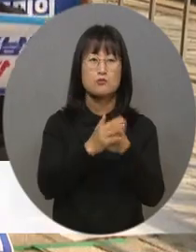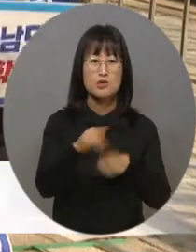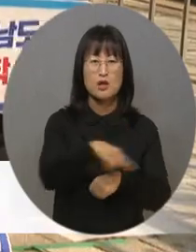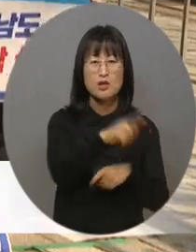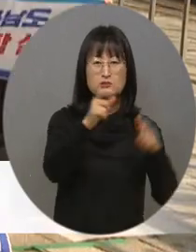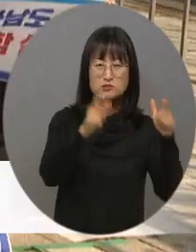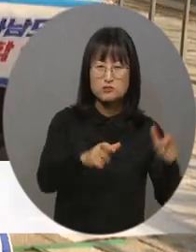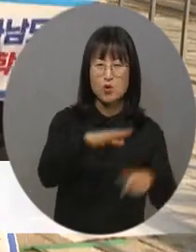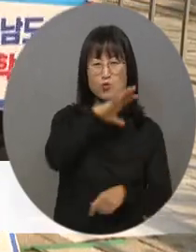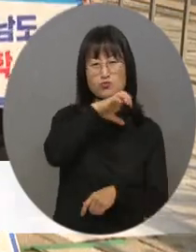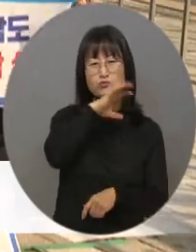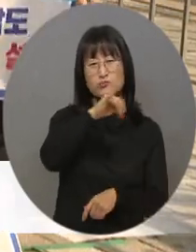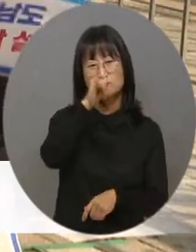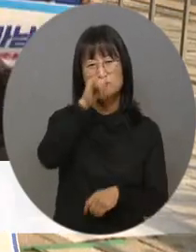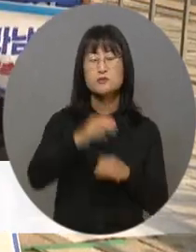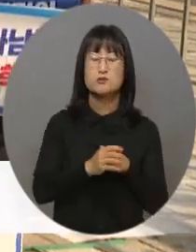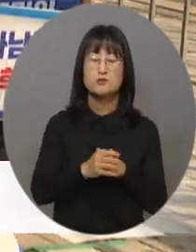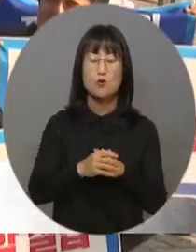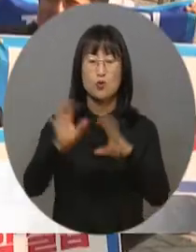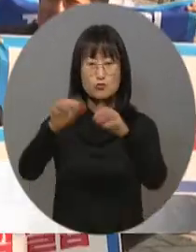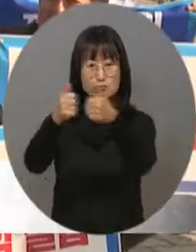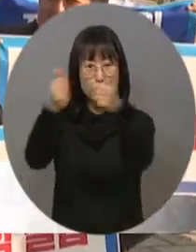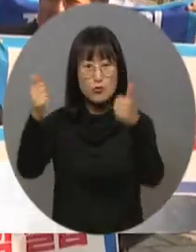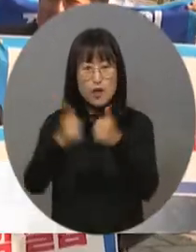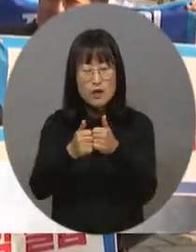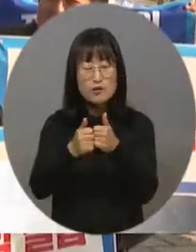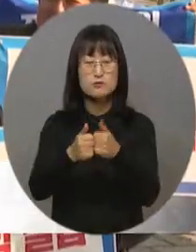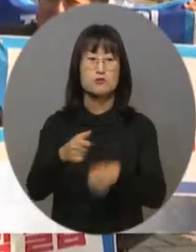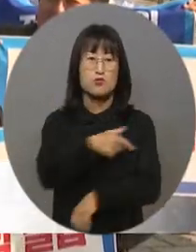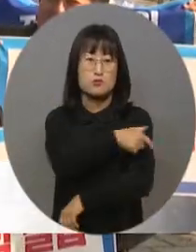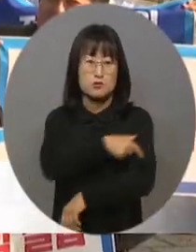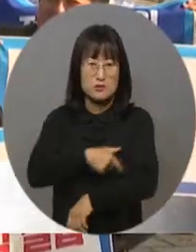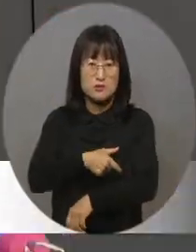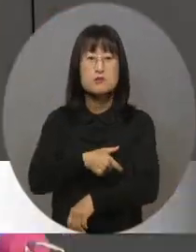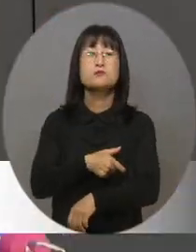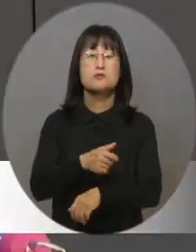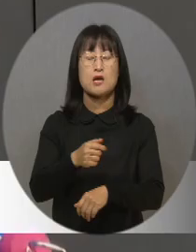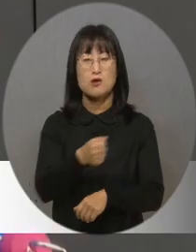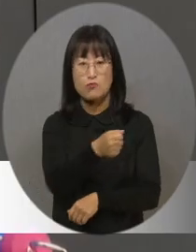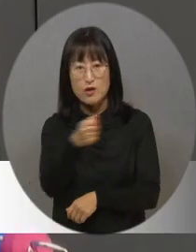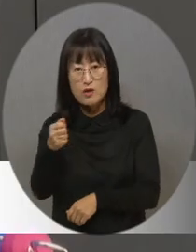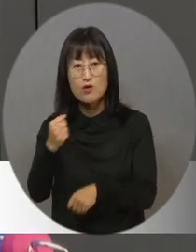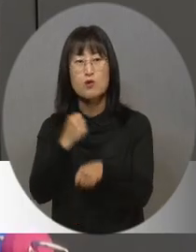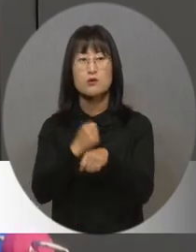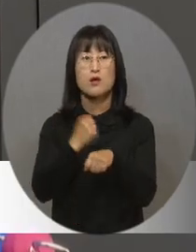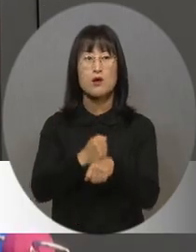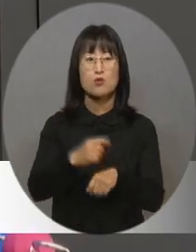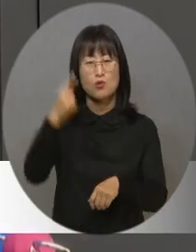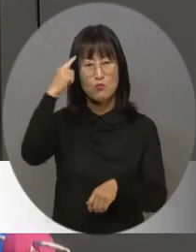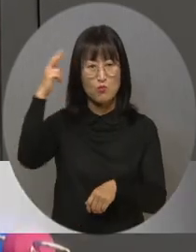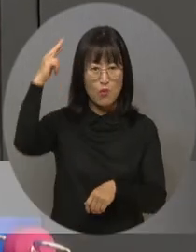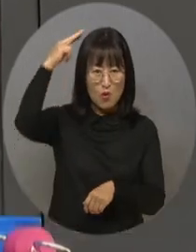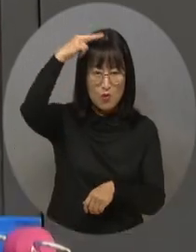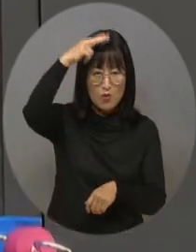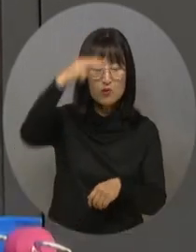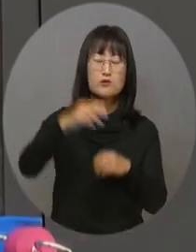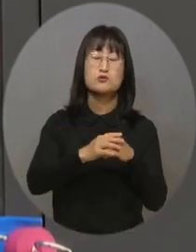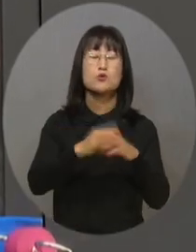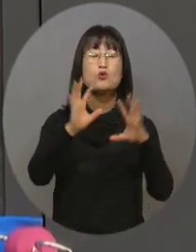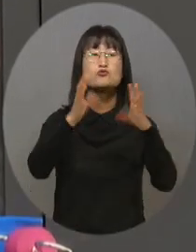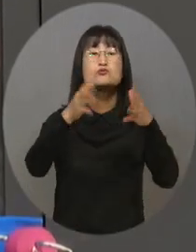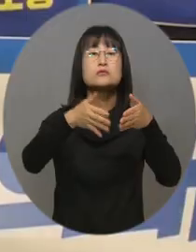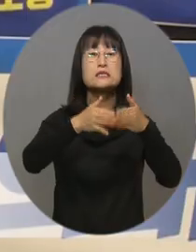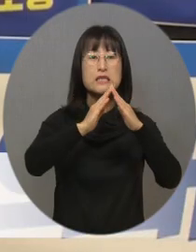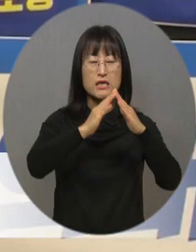전남 의원들은 국회에서 기자회견을 열고 삭발까지 단행하며 국립의대 설치의 필요성을 강조했습니다.